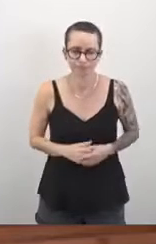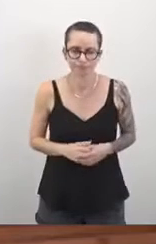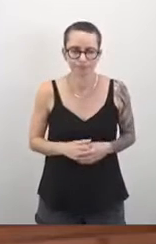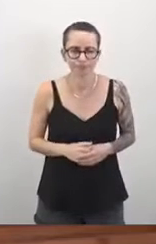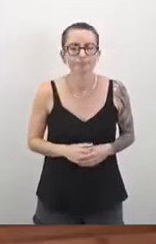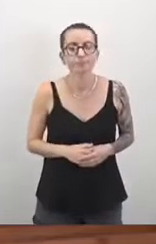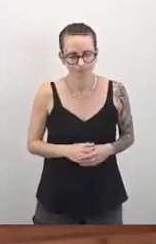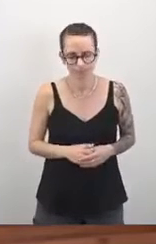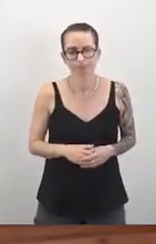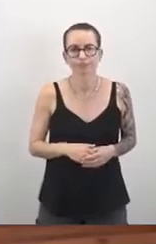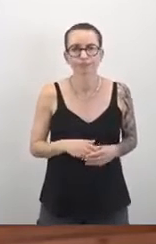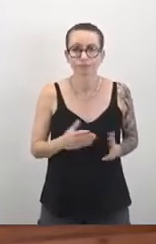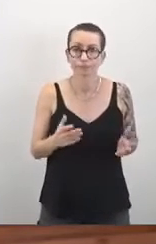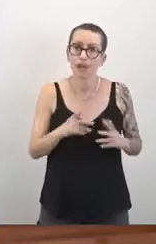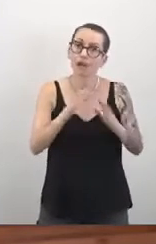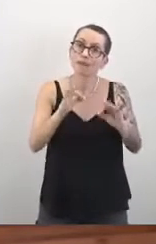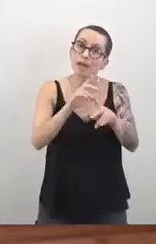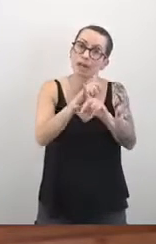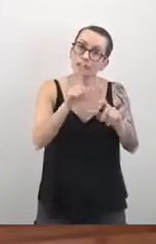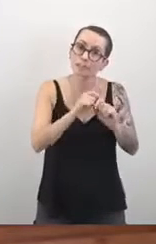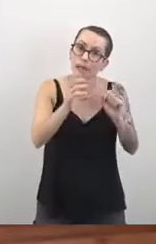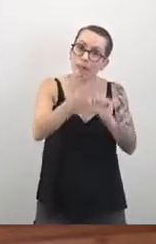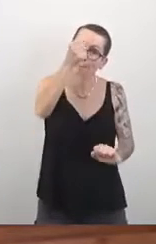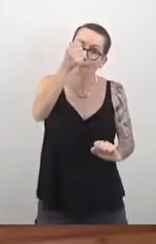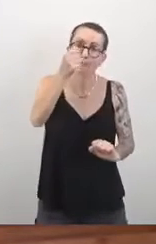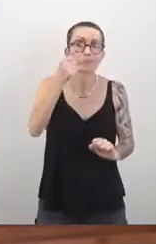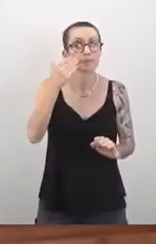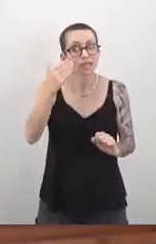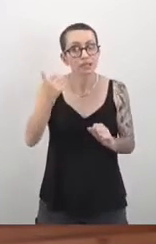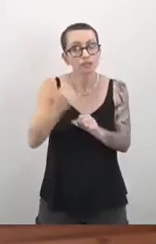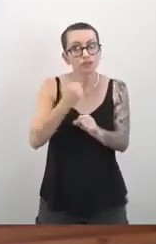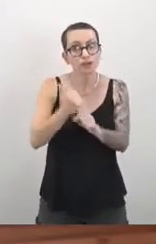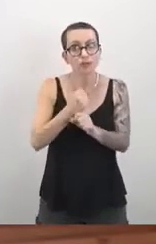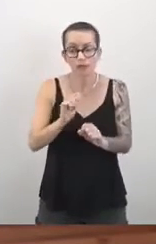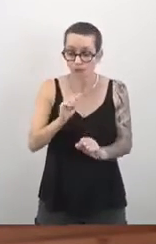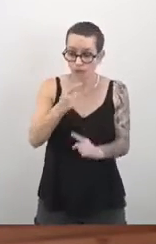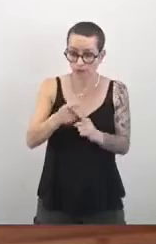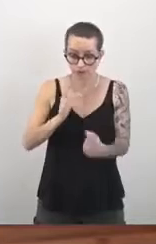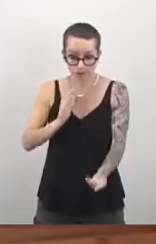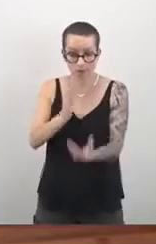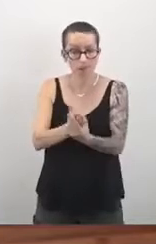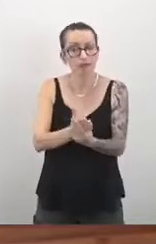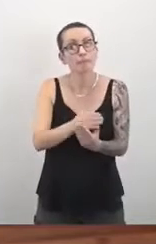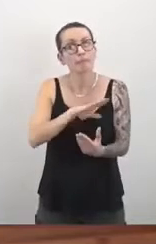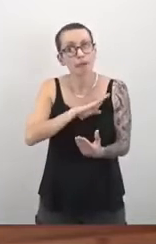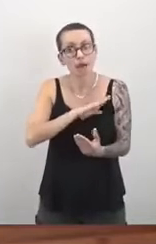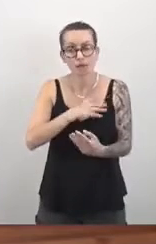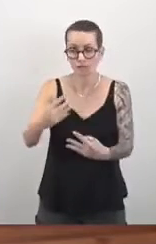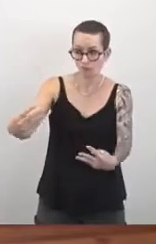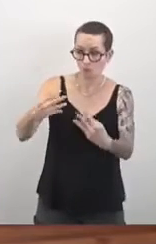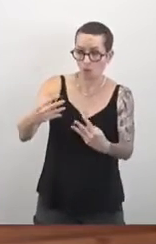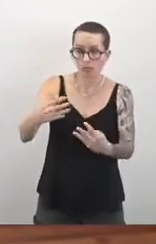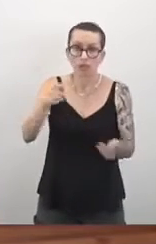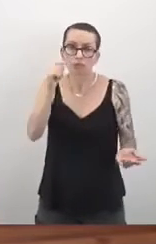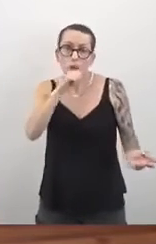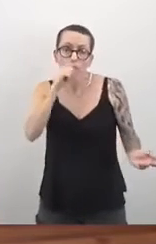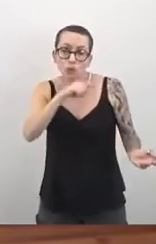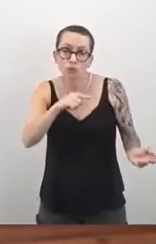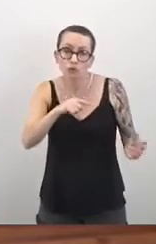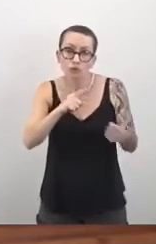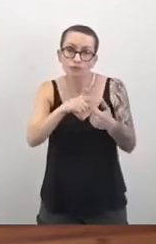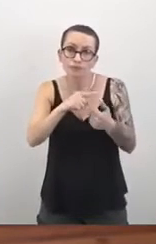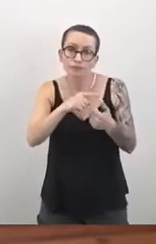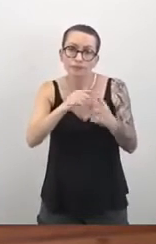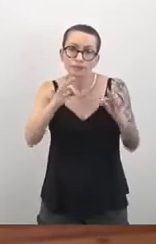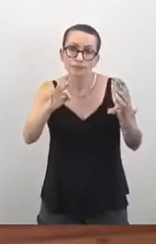Bien, monsieur le maire. Alors parlons de respect justement, parce que si on est obligé de reprendre la parole une deuxième fois, c'est parce qu'il y a moquerie et mensonge. Première chose